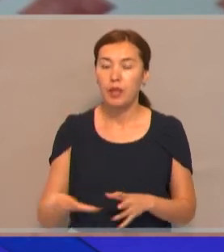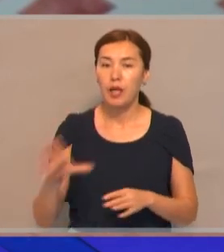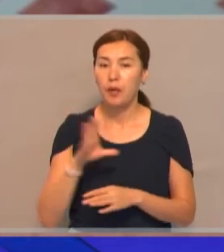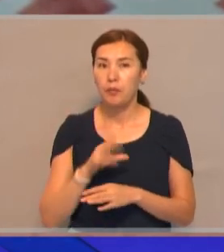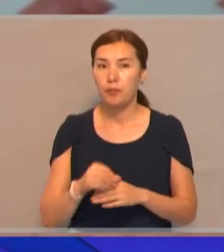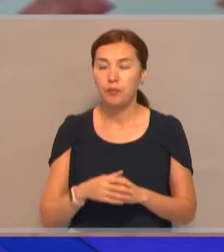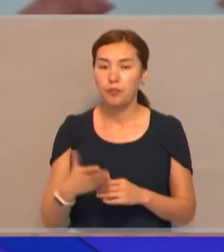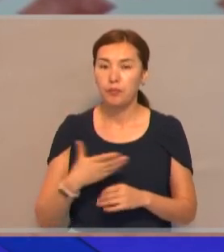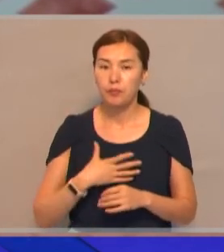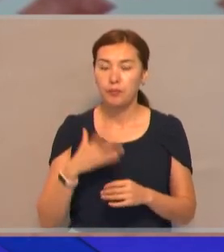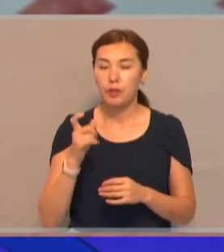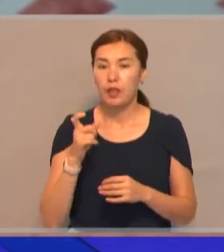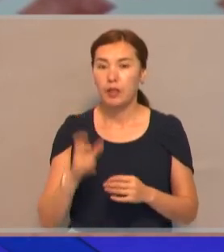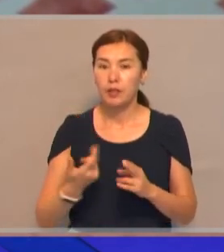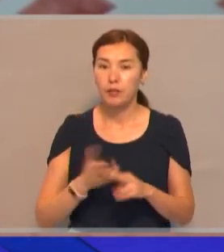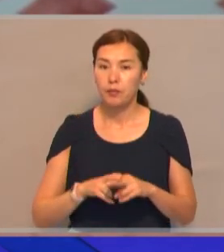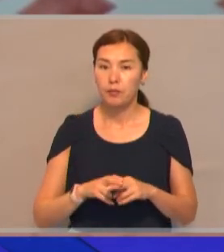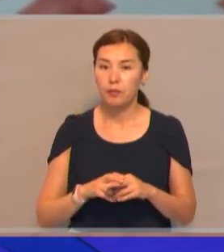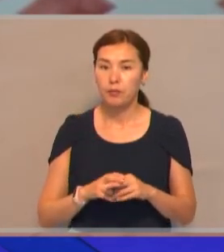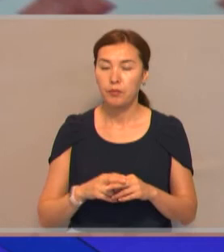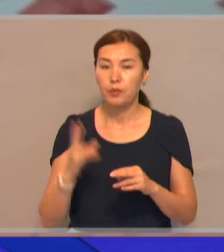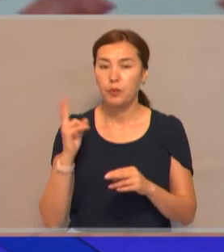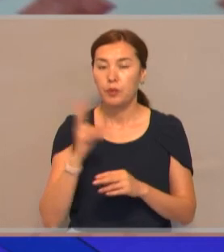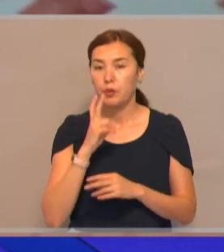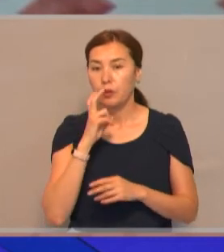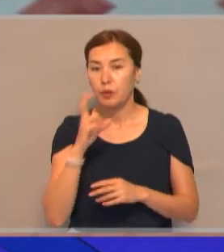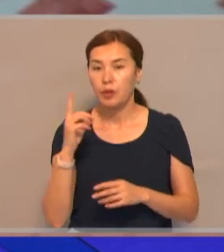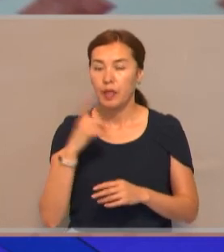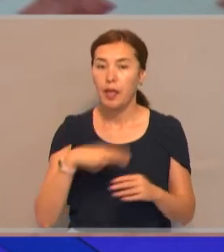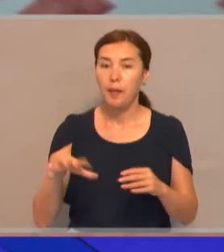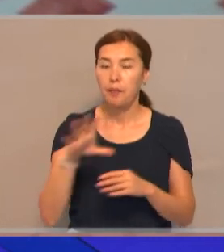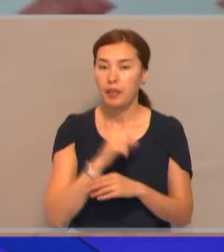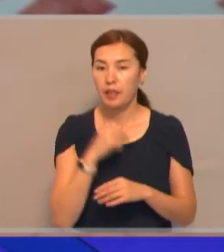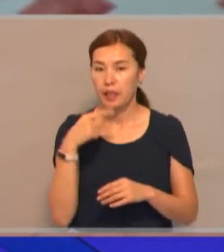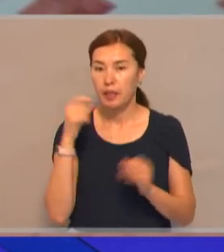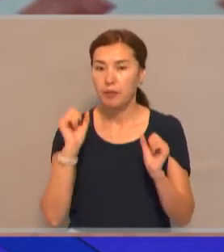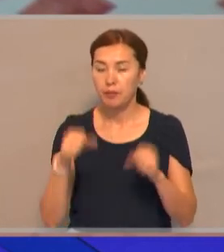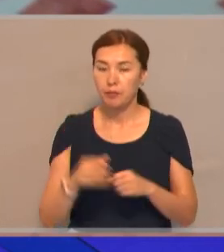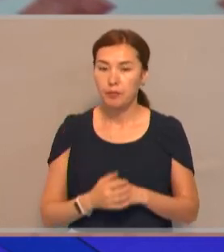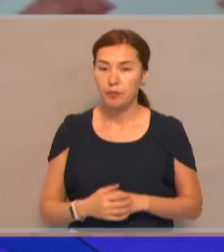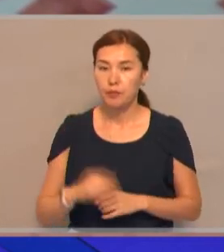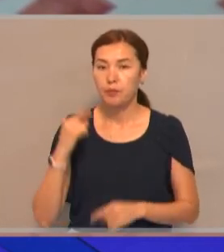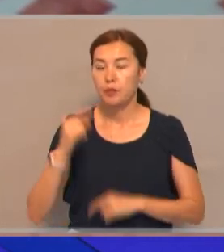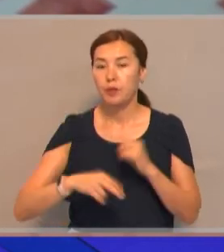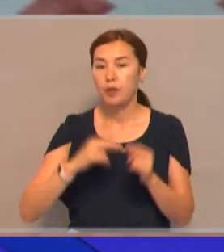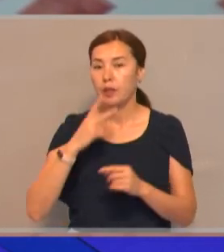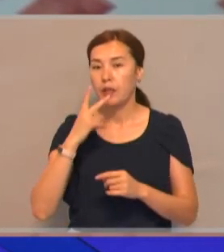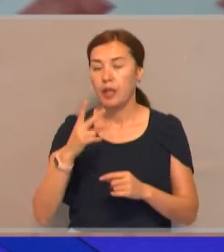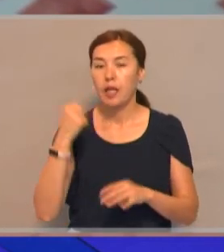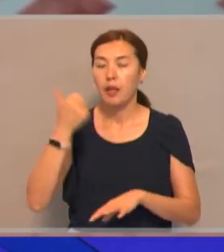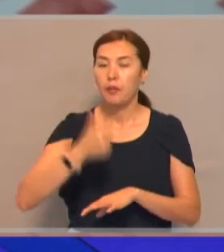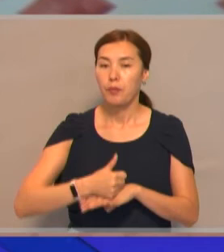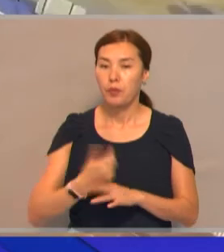Барлығы біздің халық, біздің тұрғын, сондықтан да кіріп, көріп, кемшіліктерін барлығын айтатын боласыз. Келер жұмада есебін қараймын деген